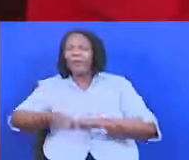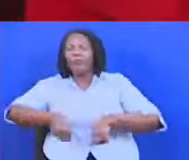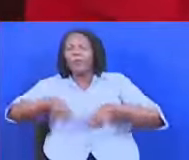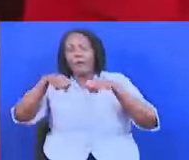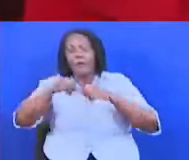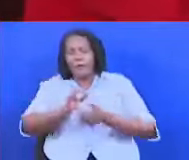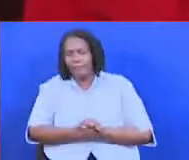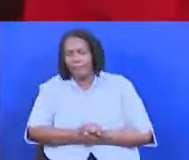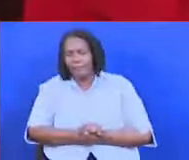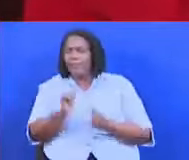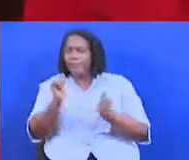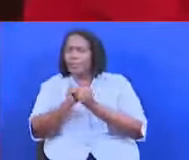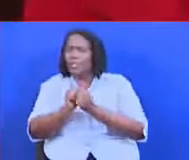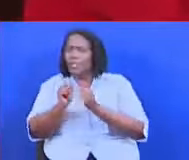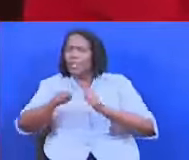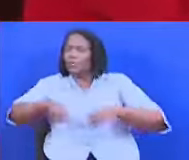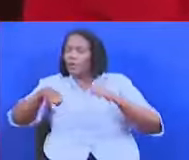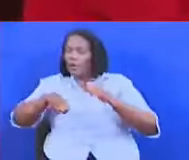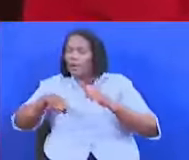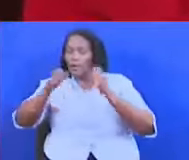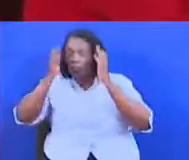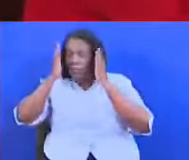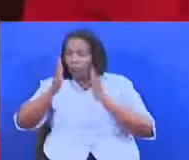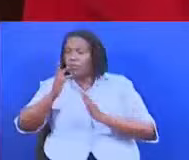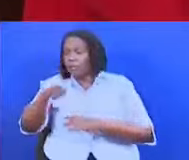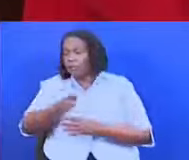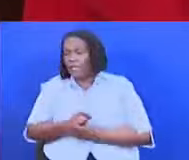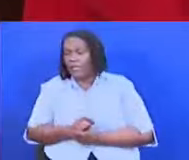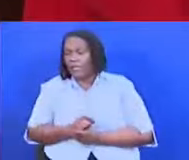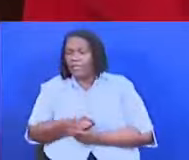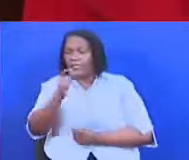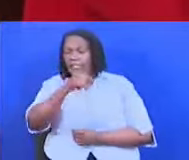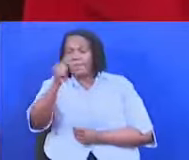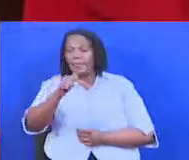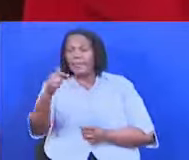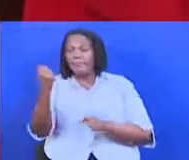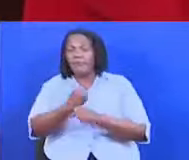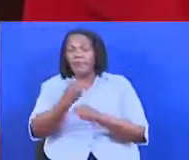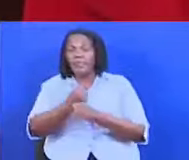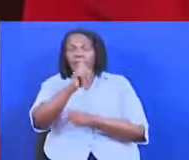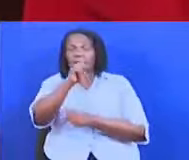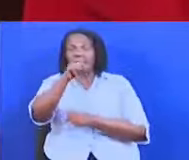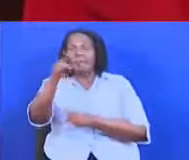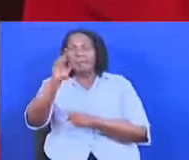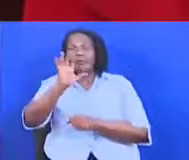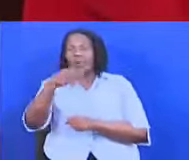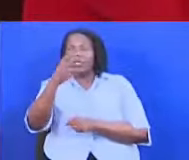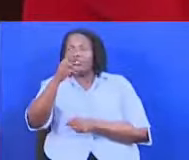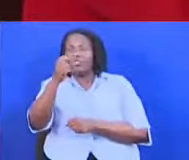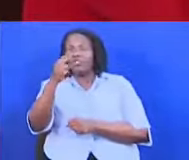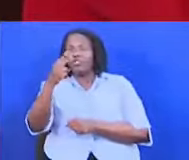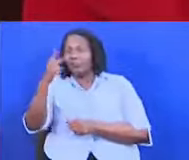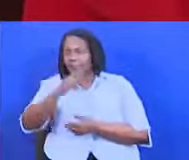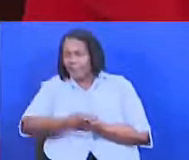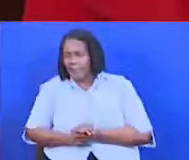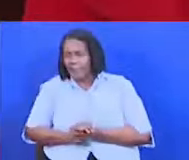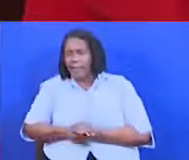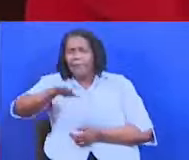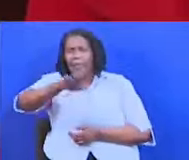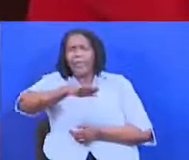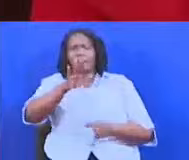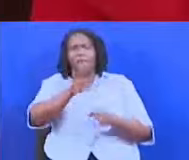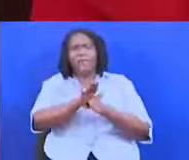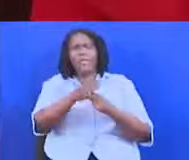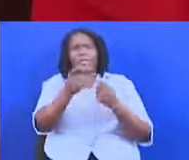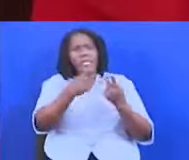la utawala, Mheshimiwa Spika, tumefanya sensa mwaka 2022. Na ukiangalia maeneo mengi ongezeko la watu ni kubwa, na